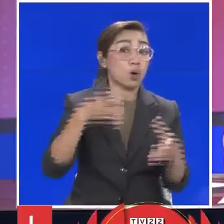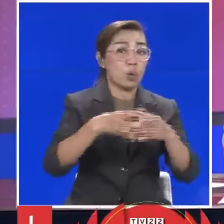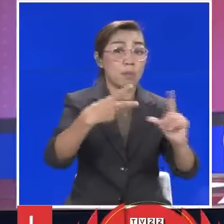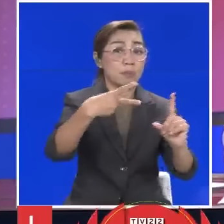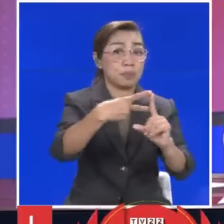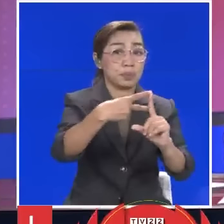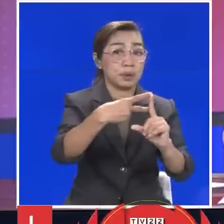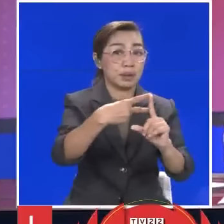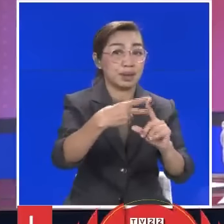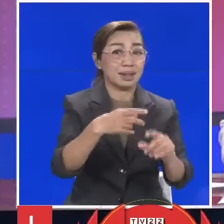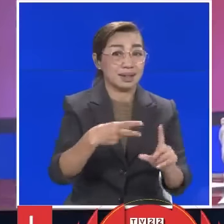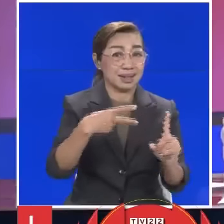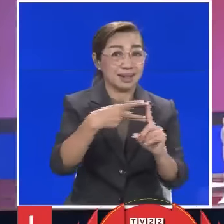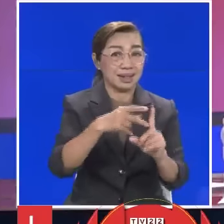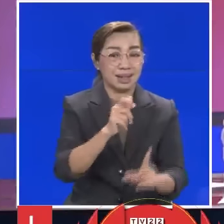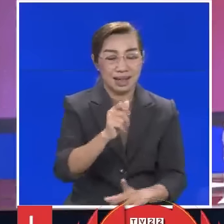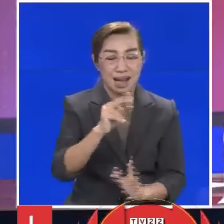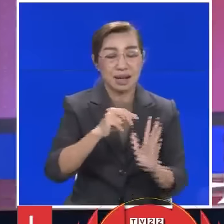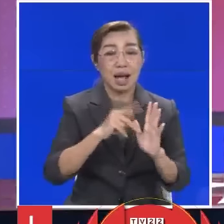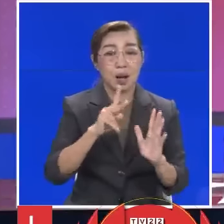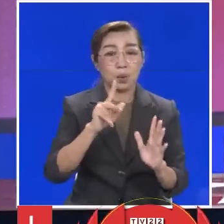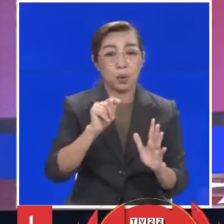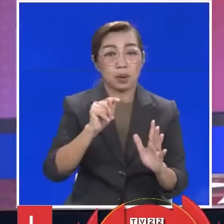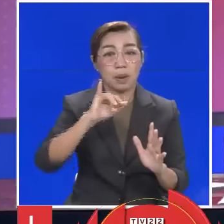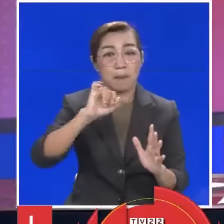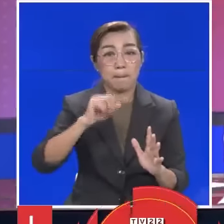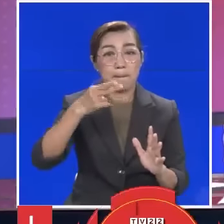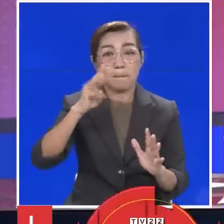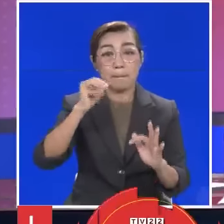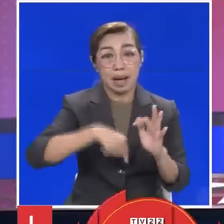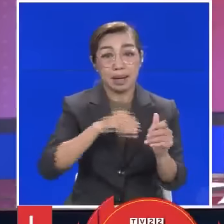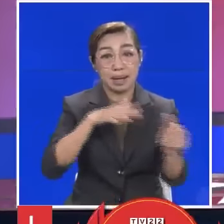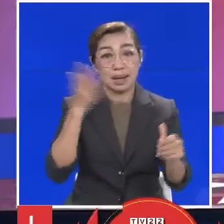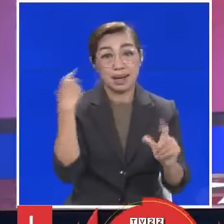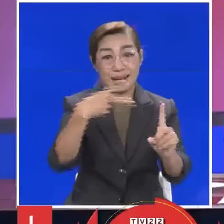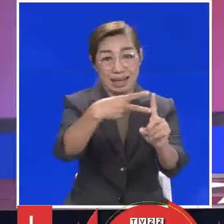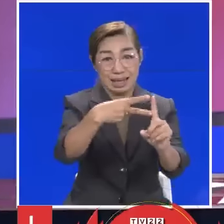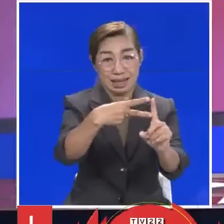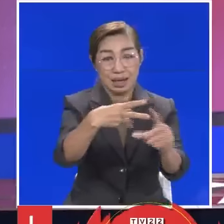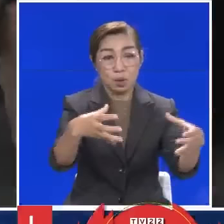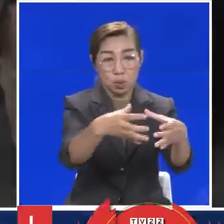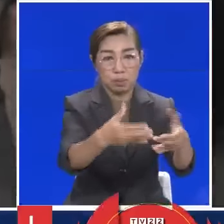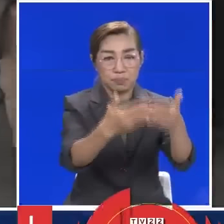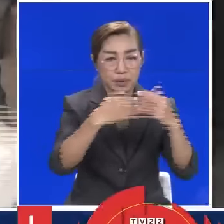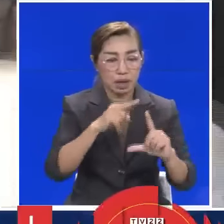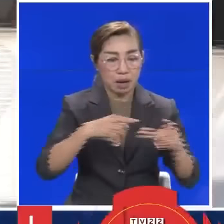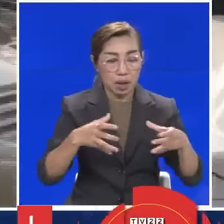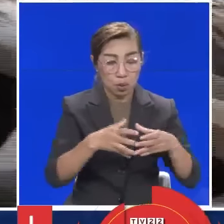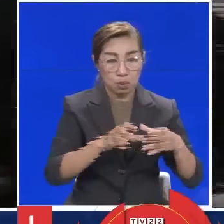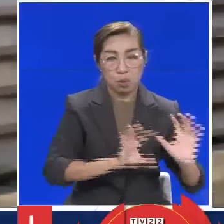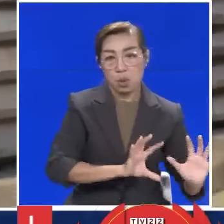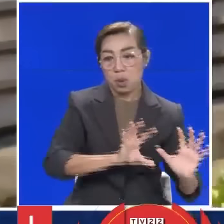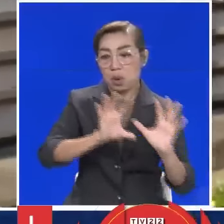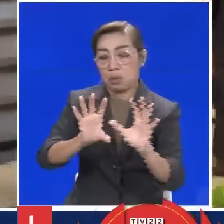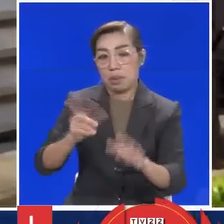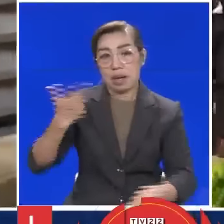ะแกนนำอนาคตใหม่ถูกแล้วเนาะแล้วก็มีก้าวไกลนะคะบางส่วนเนี่ยนะคะก็เดินทางไปที่ศาลแขวงปทุมวัน